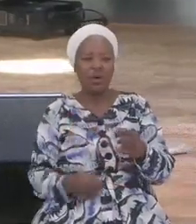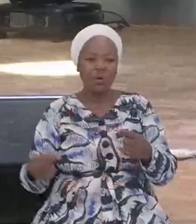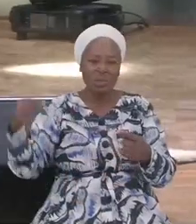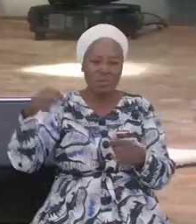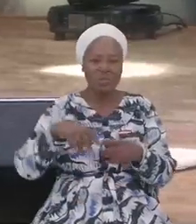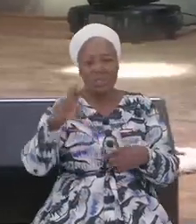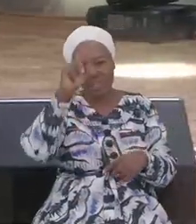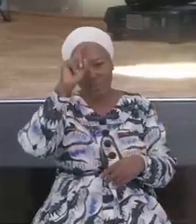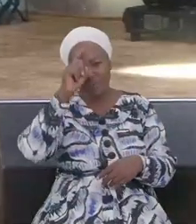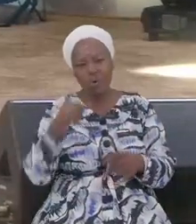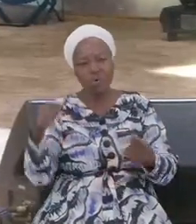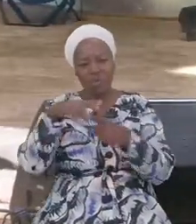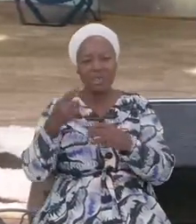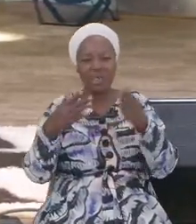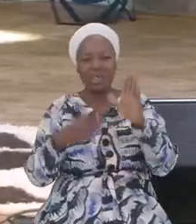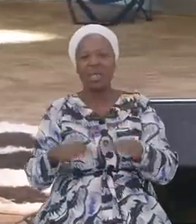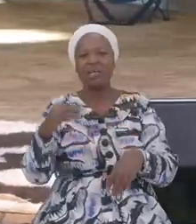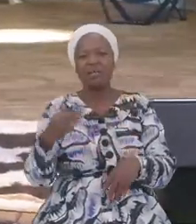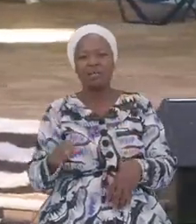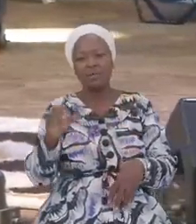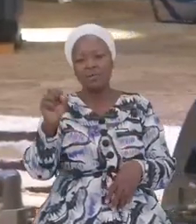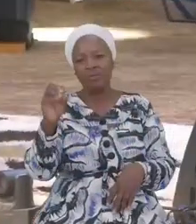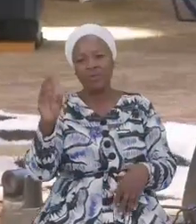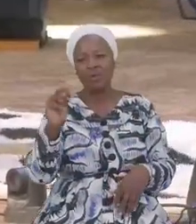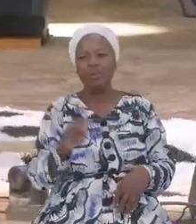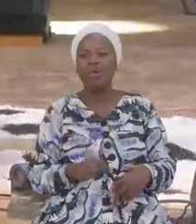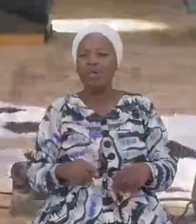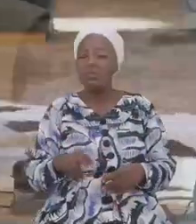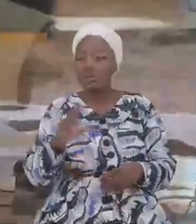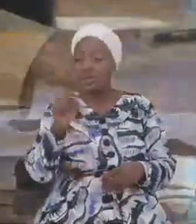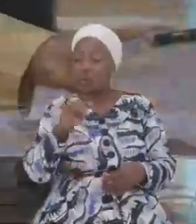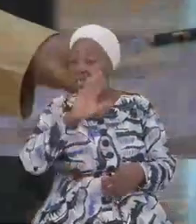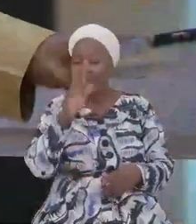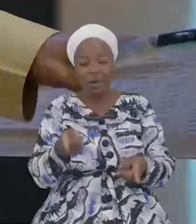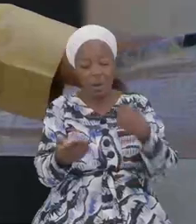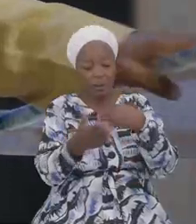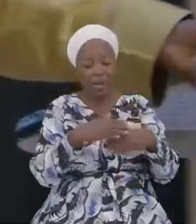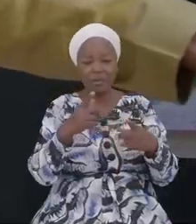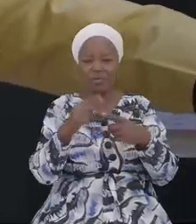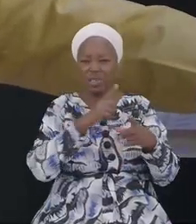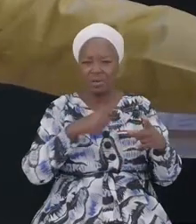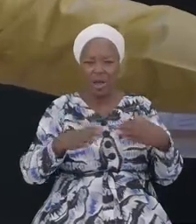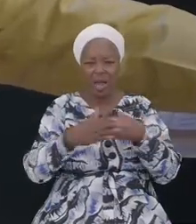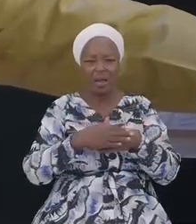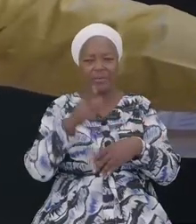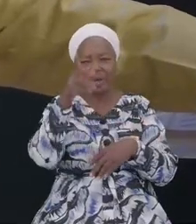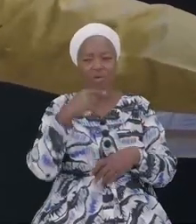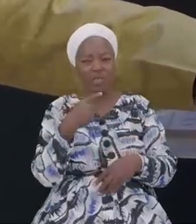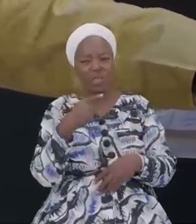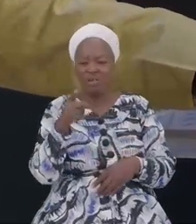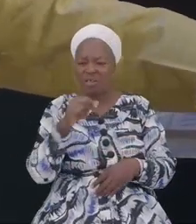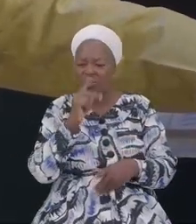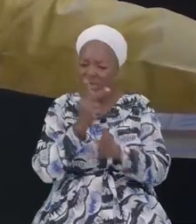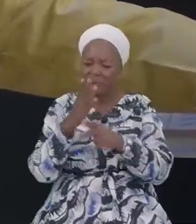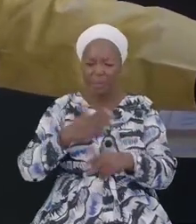Salomon. Salomon ne s'est pas réconcilié avec son Dieu. Après que Dieu a dit, tu ne gardes pas mon alliance, hein? Tu ne m'obéis pas.